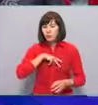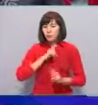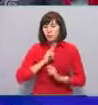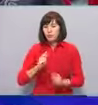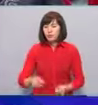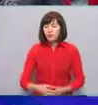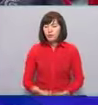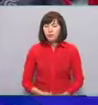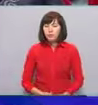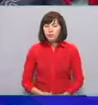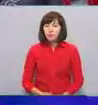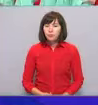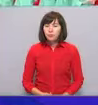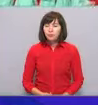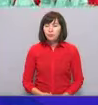тағылды.